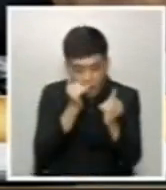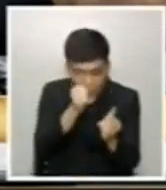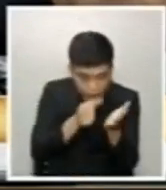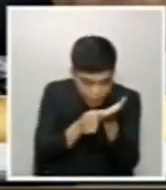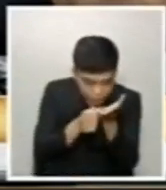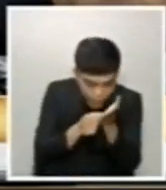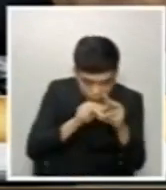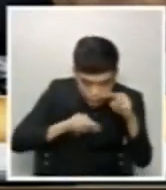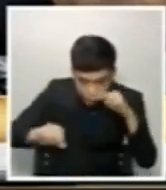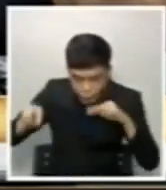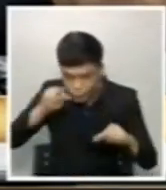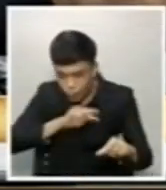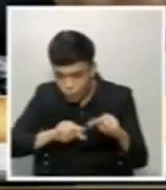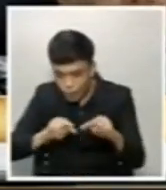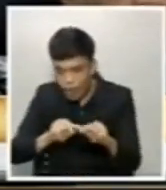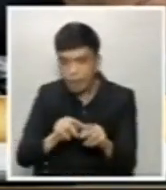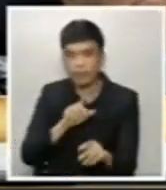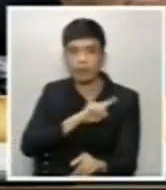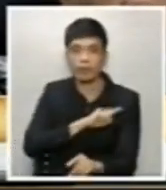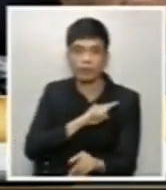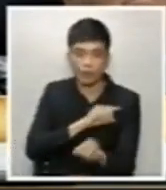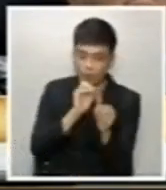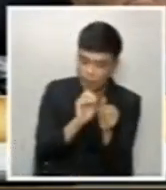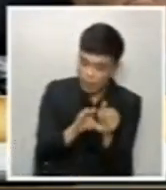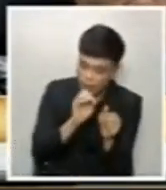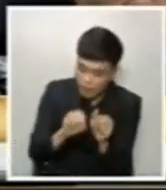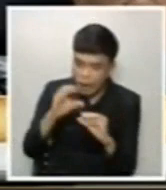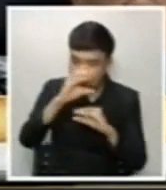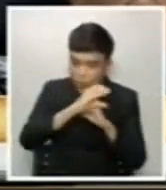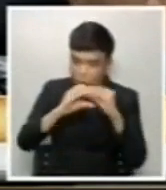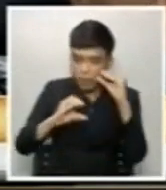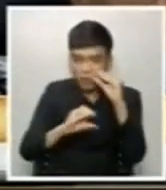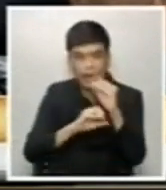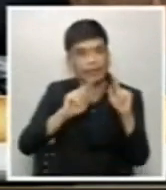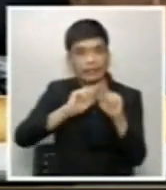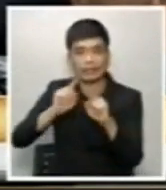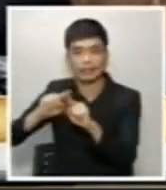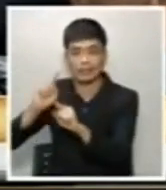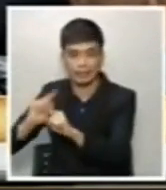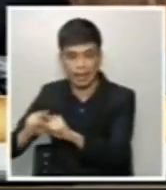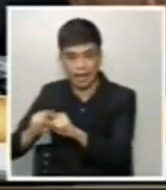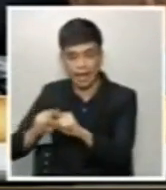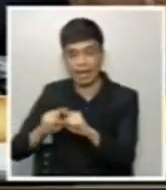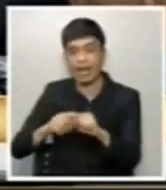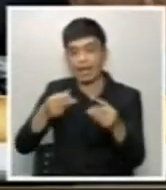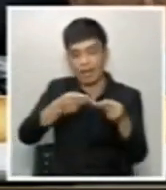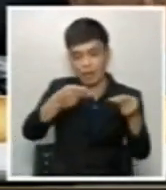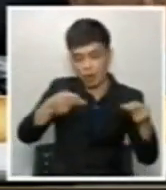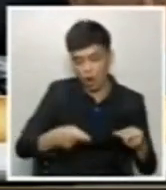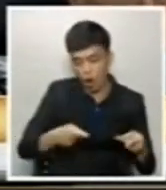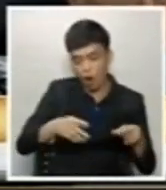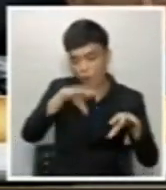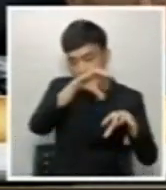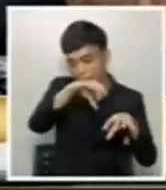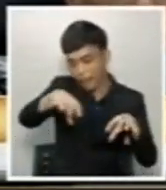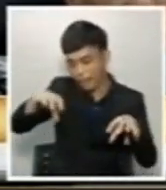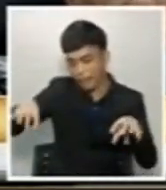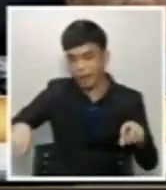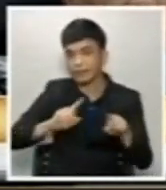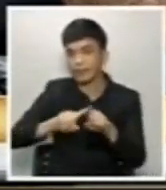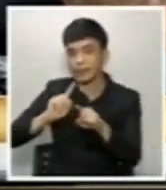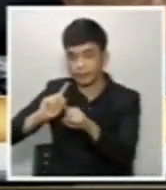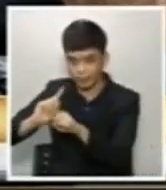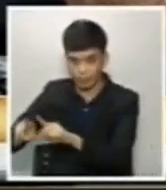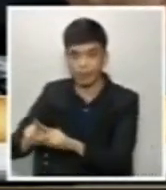าก็ดีเข้าไปเป็นพี่เลี้ยงเข้าไปดูแลโครงการต่างๆเหล่านี้ในพื้นที่เกาะสำคัญหรือในพื้นที่ต่